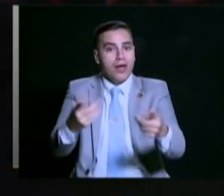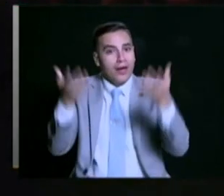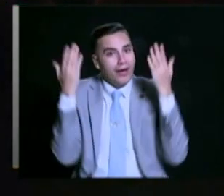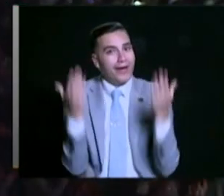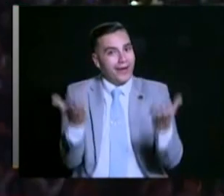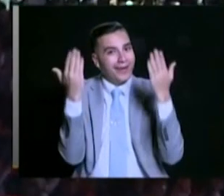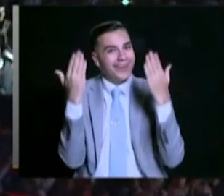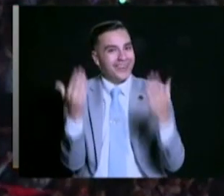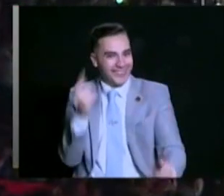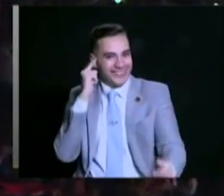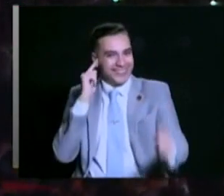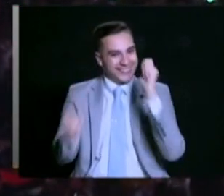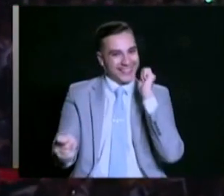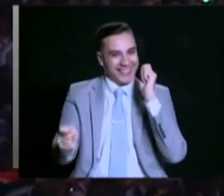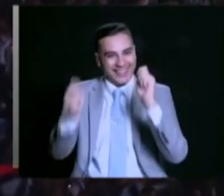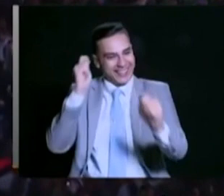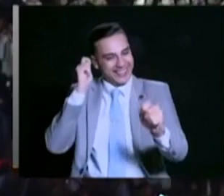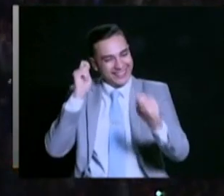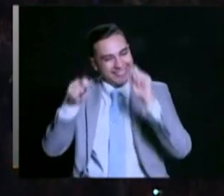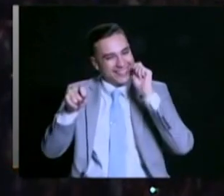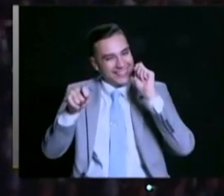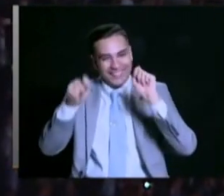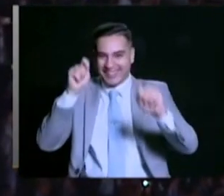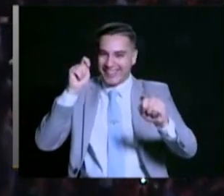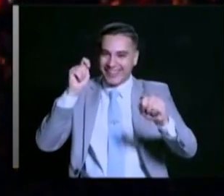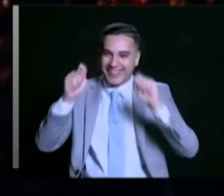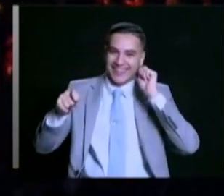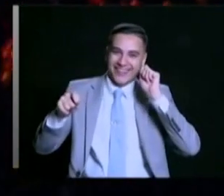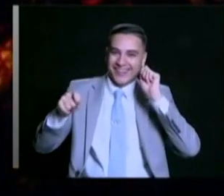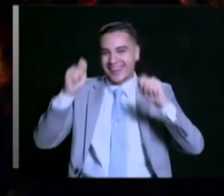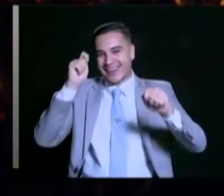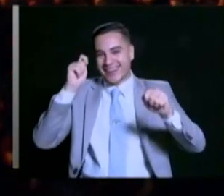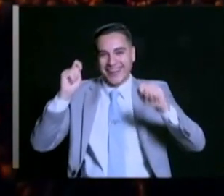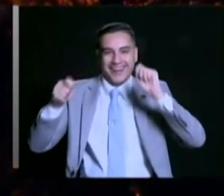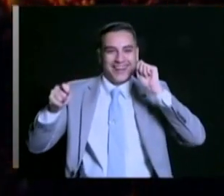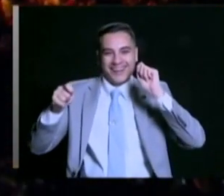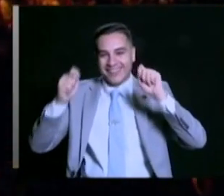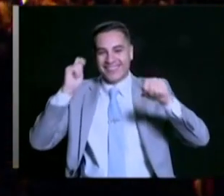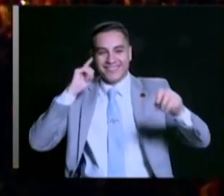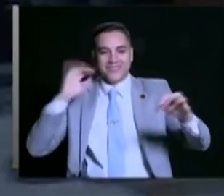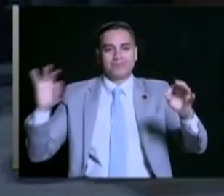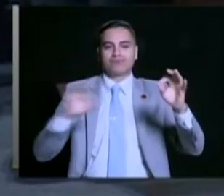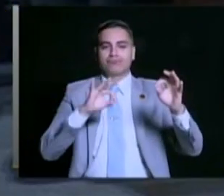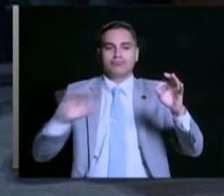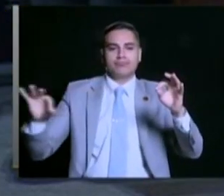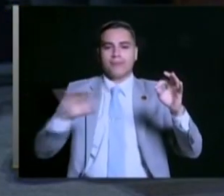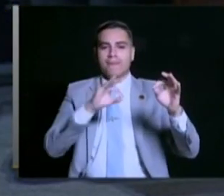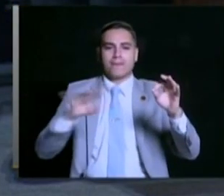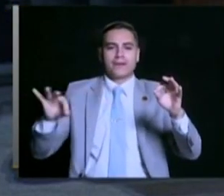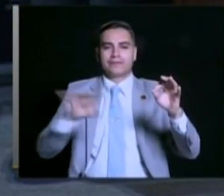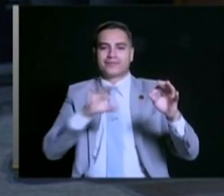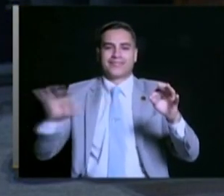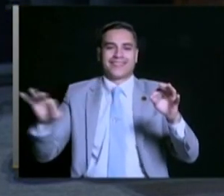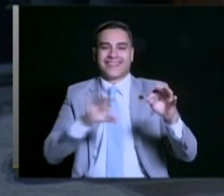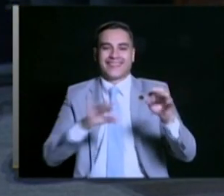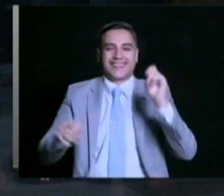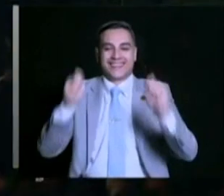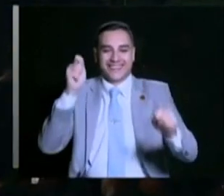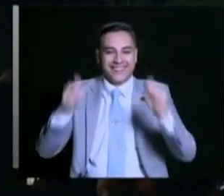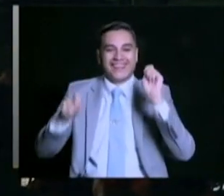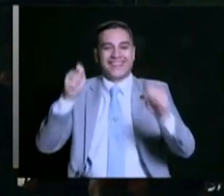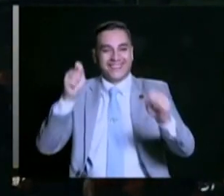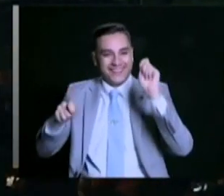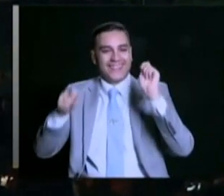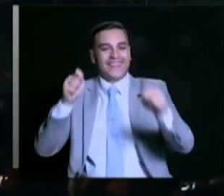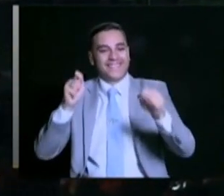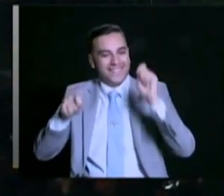احنا بنقول ان البني ادم علشان تسير فضوله اغنيه او اعجابه في ثلاث بنود او ثلاث عوامل رئيسيه هو الكلام بتاع